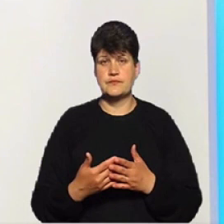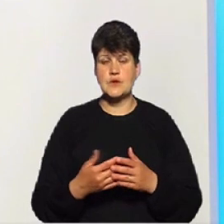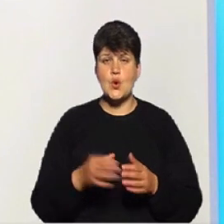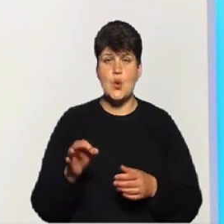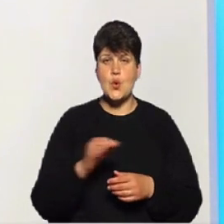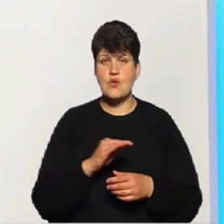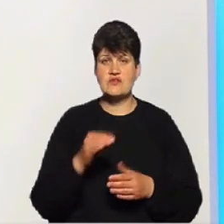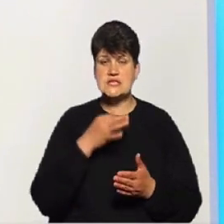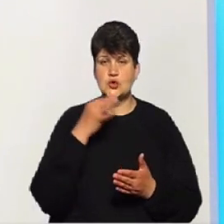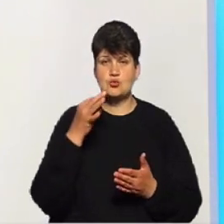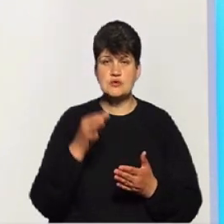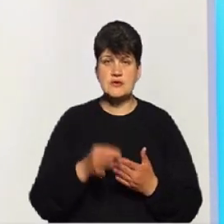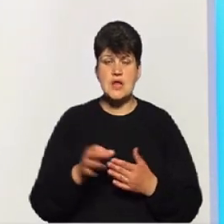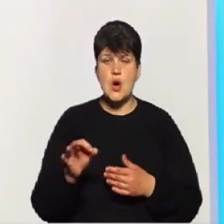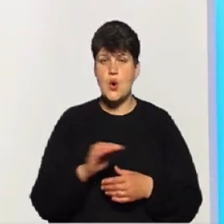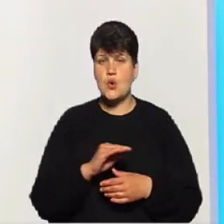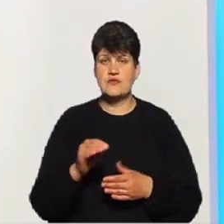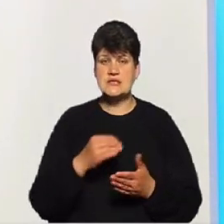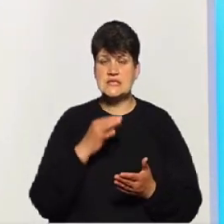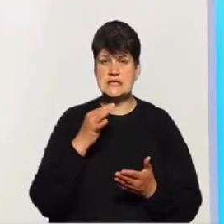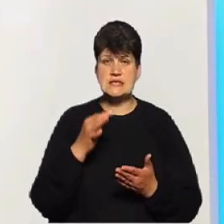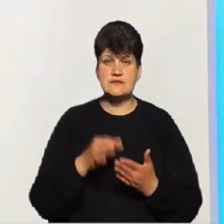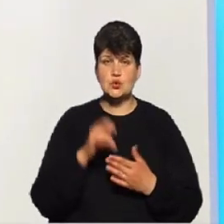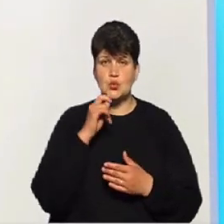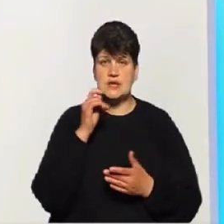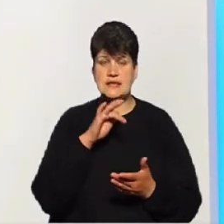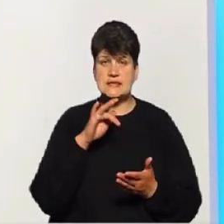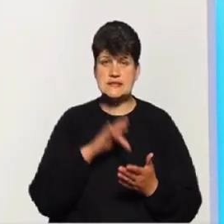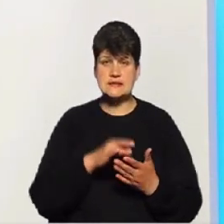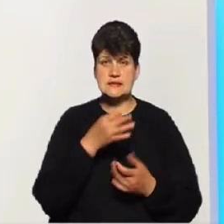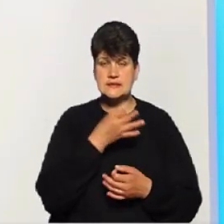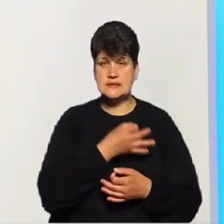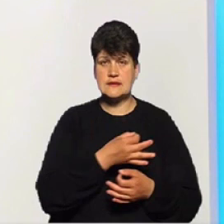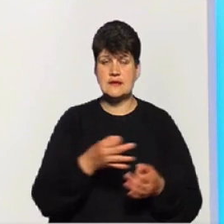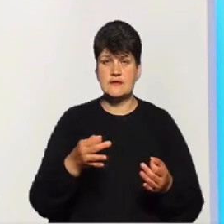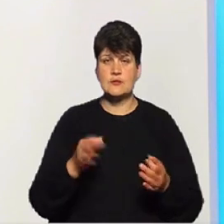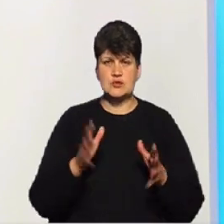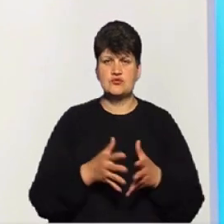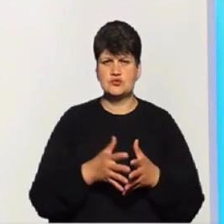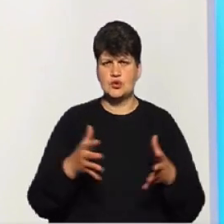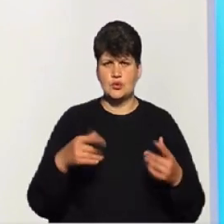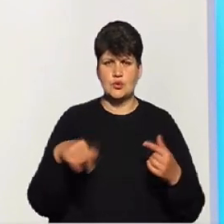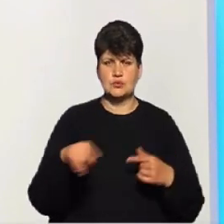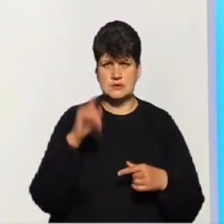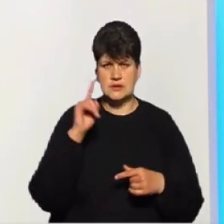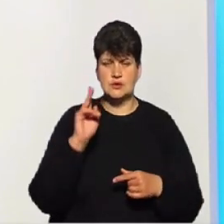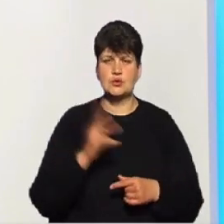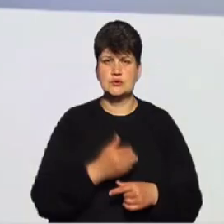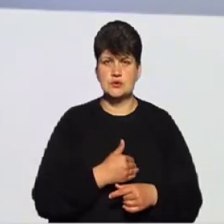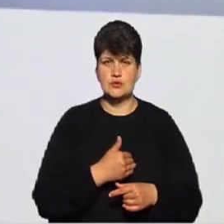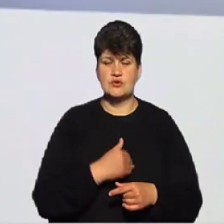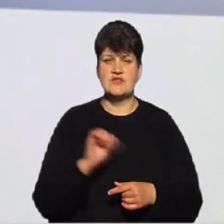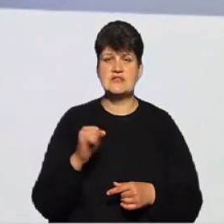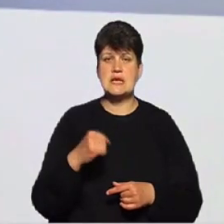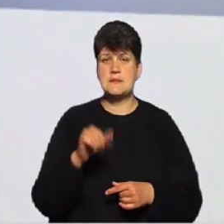звіті, а офіційний звіт Український центр оприлюднить, він буде доступний в широкому колу, хто захоче, лише в серпні місяці, десь